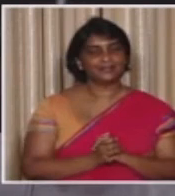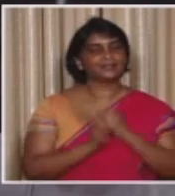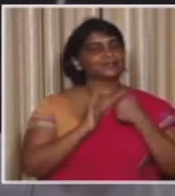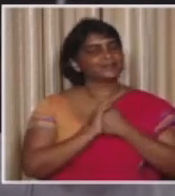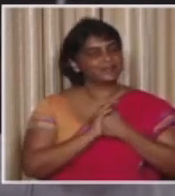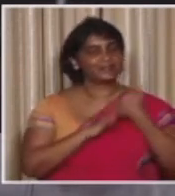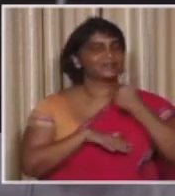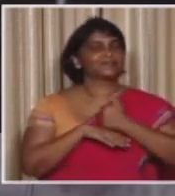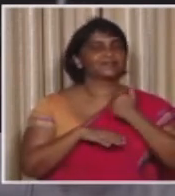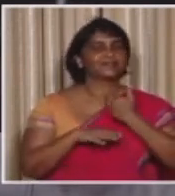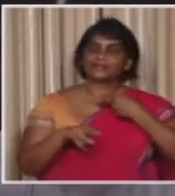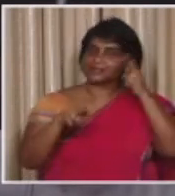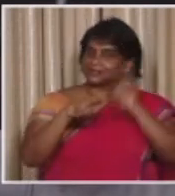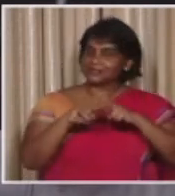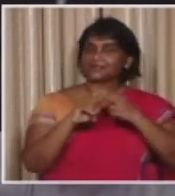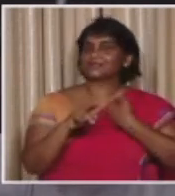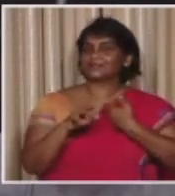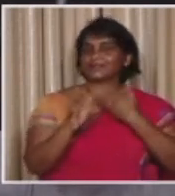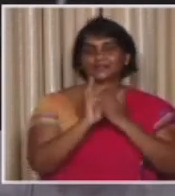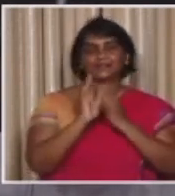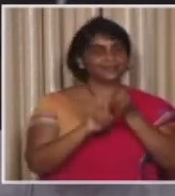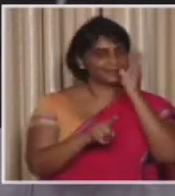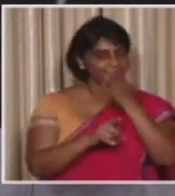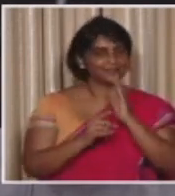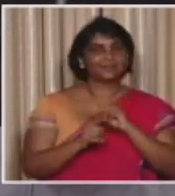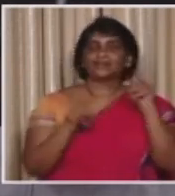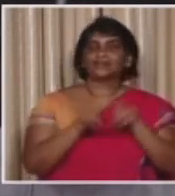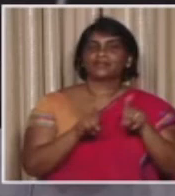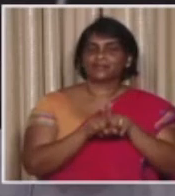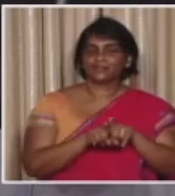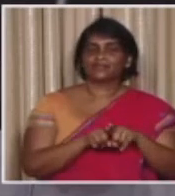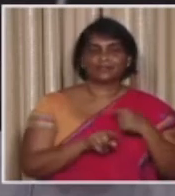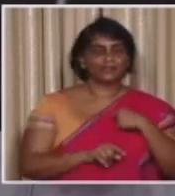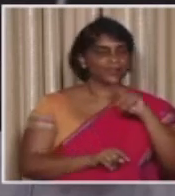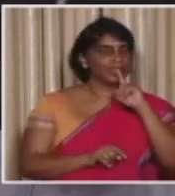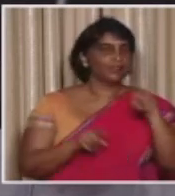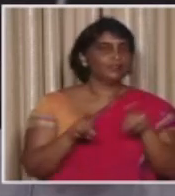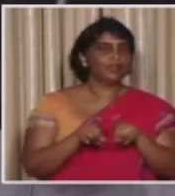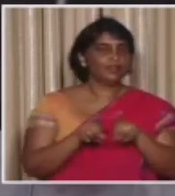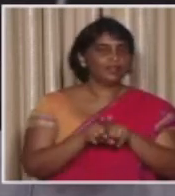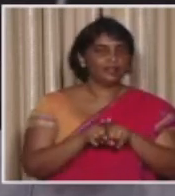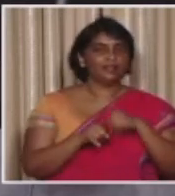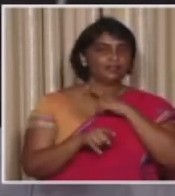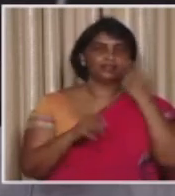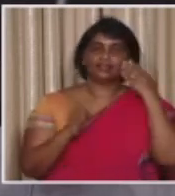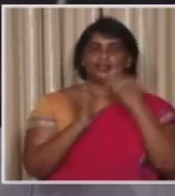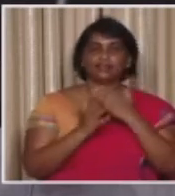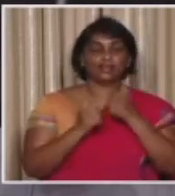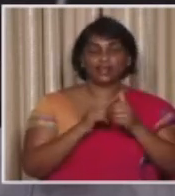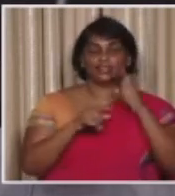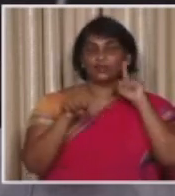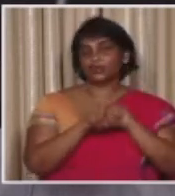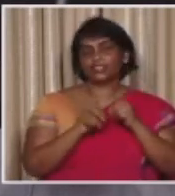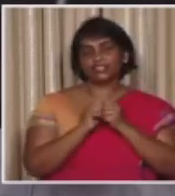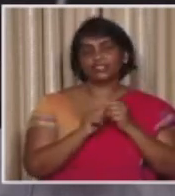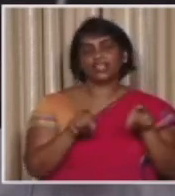ඒ නිසා මුලස්සනේ මගේ මිත්‍ර මුලස්සනේ ගරු සභාපතිතුමනි ඒ නිසා මම කියන්නේ මේ රාජ්‍ය මුදල් අවභාවිතා කරන්න එක